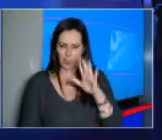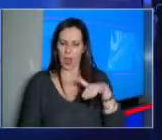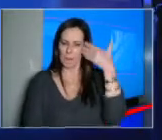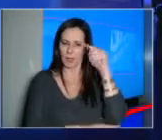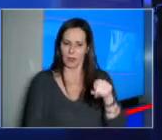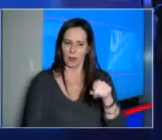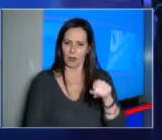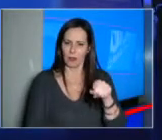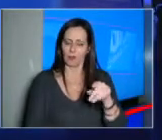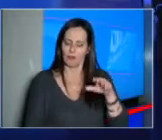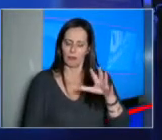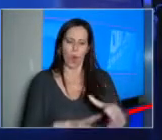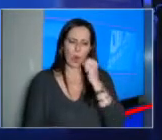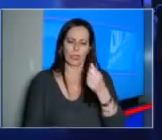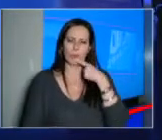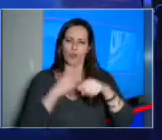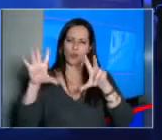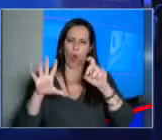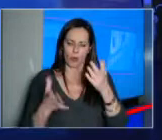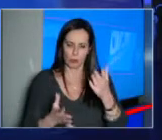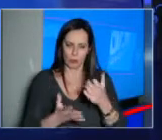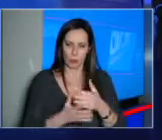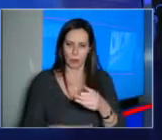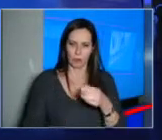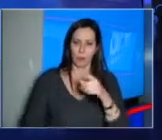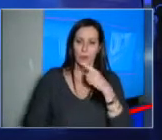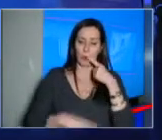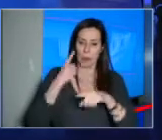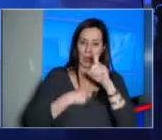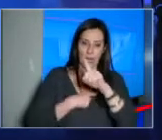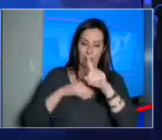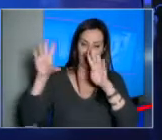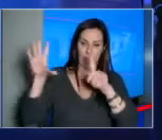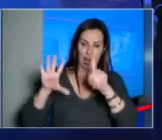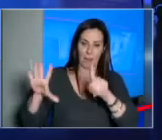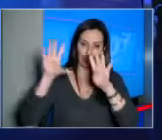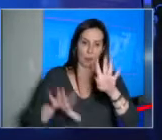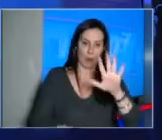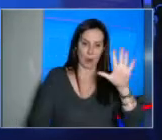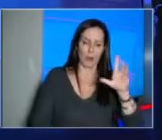המדינה תמנה את ידה בכיס משנת 1980, אוטוטו כבר... אגב, ב-1955. כן,